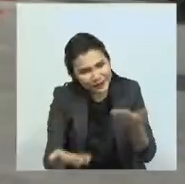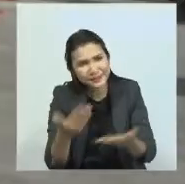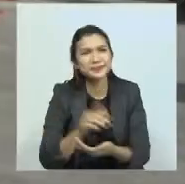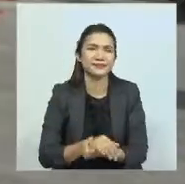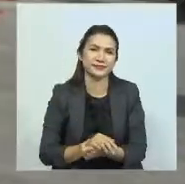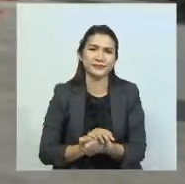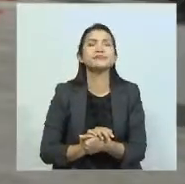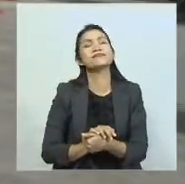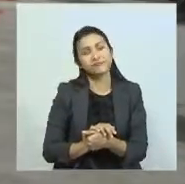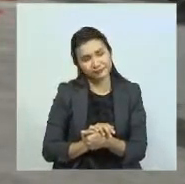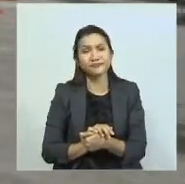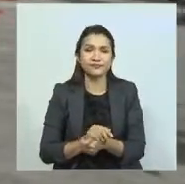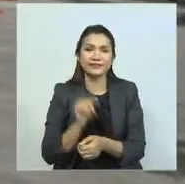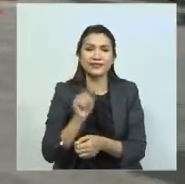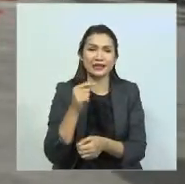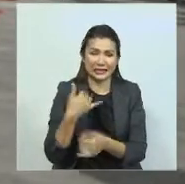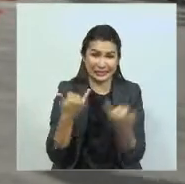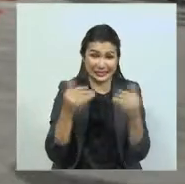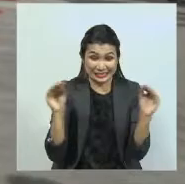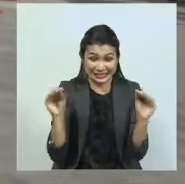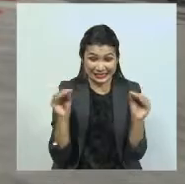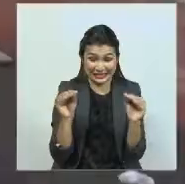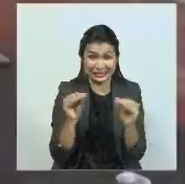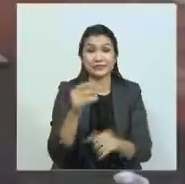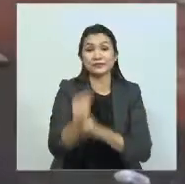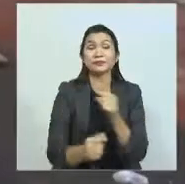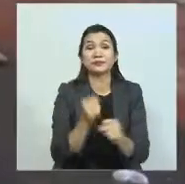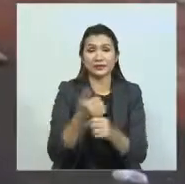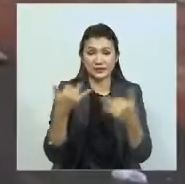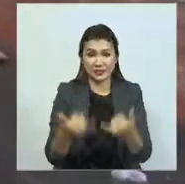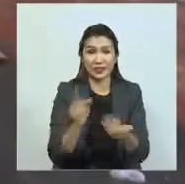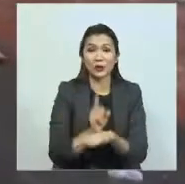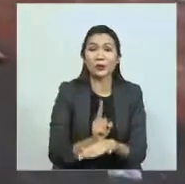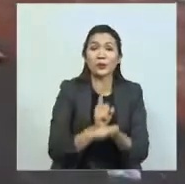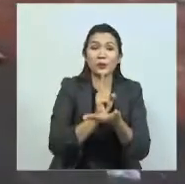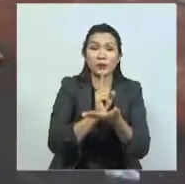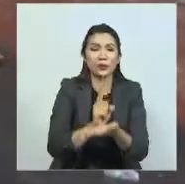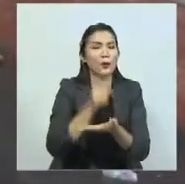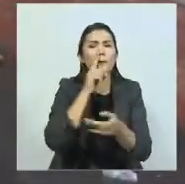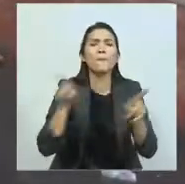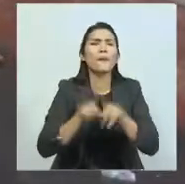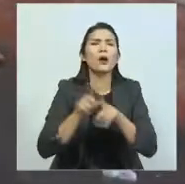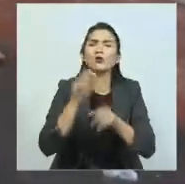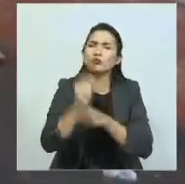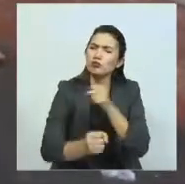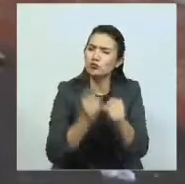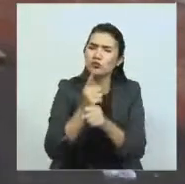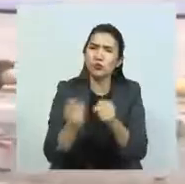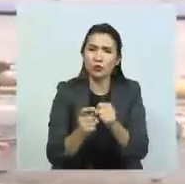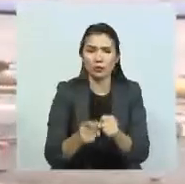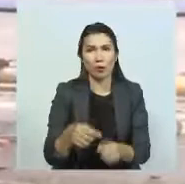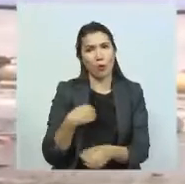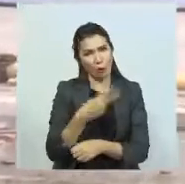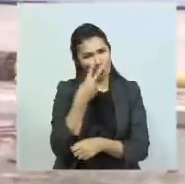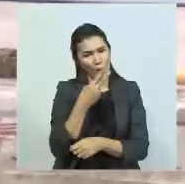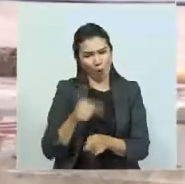นะครับน่ะอันนั้นก็เป็นบรรยากาศนะครับที่จะเกิดขึ้นแน่นอนว่าปีนี้ลอยกระทงก็น่าจะคึกคักเหมือนเช่นทุกปีนะครับ โอ้บรรยากาศนุ่งไ